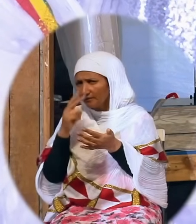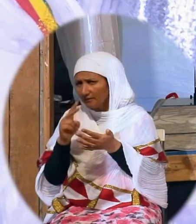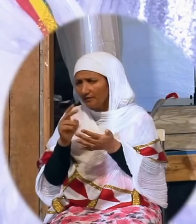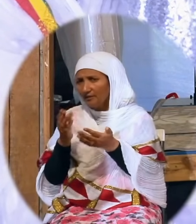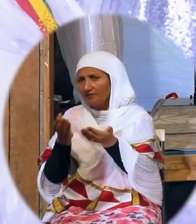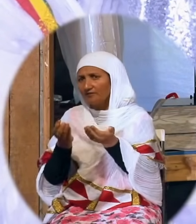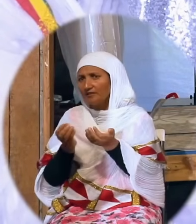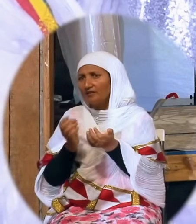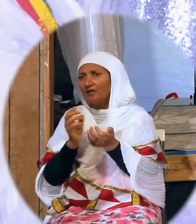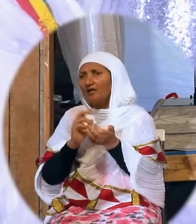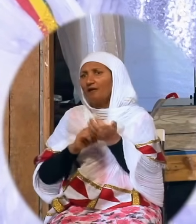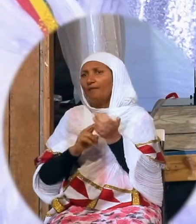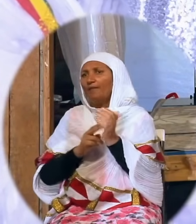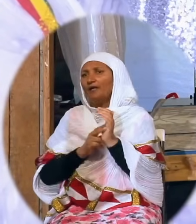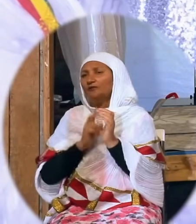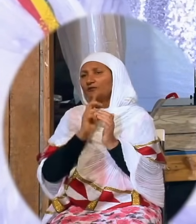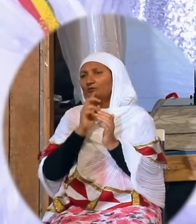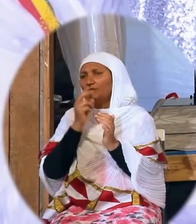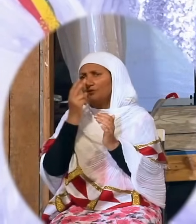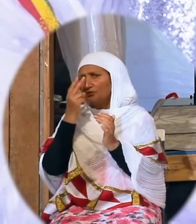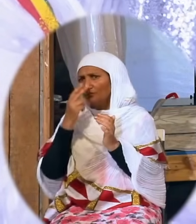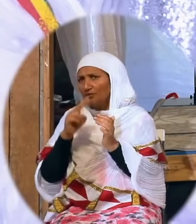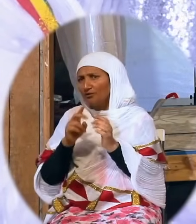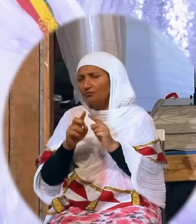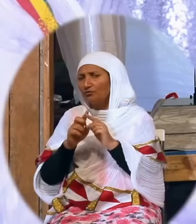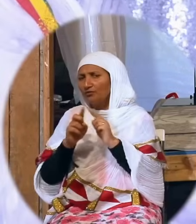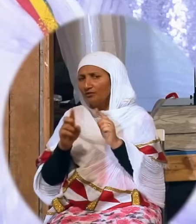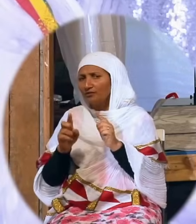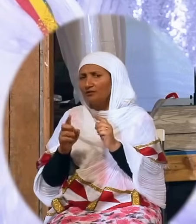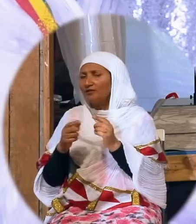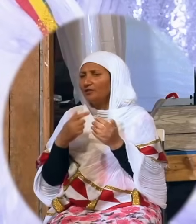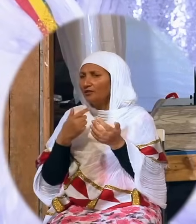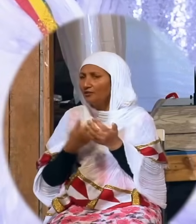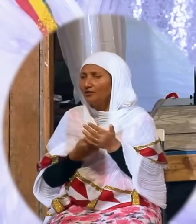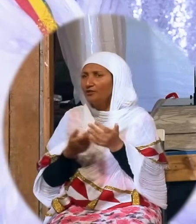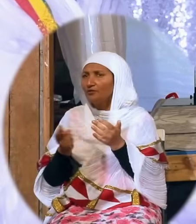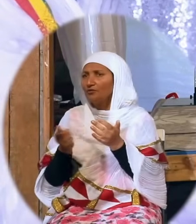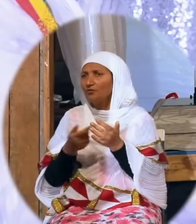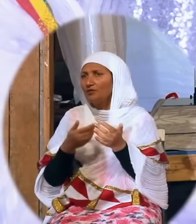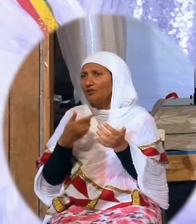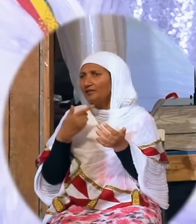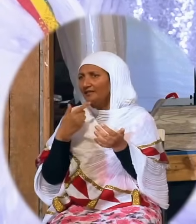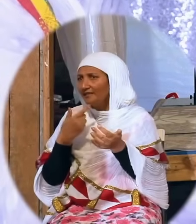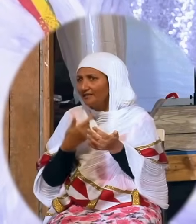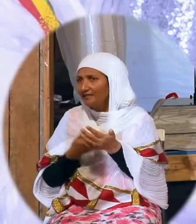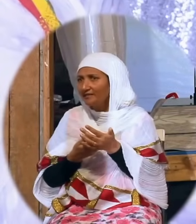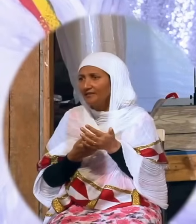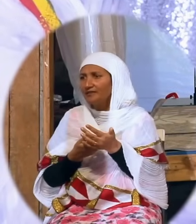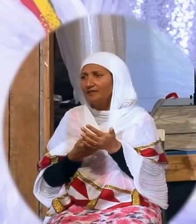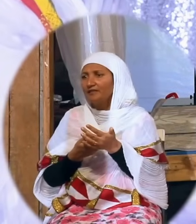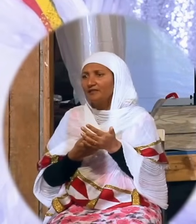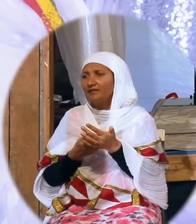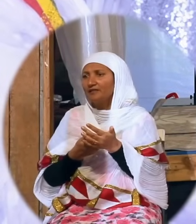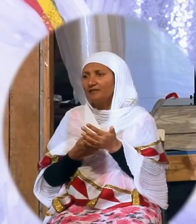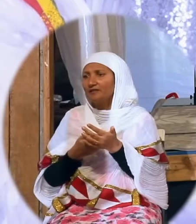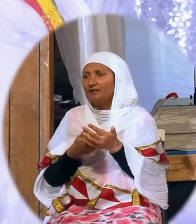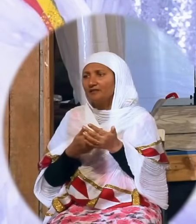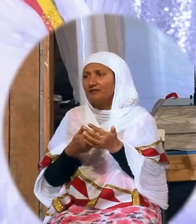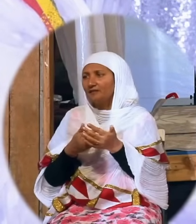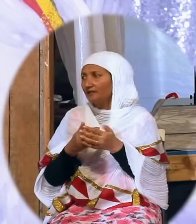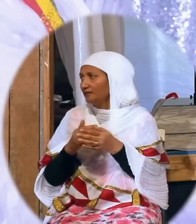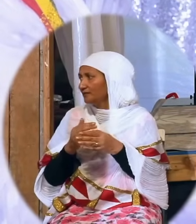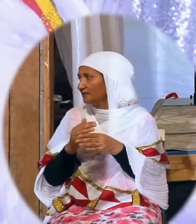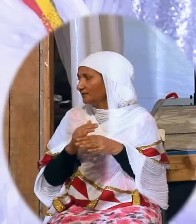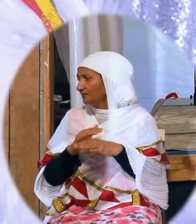ያስፈልጋል ማለት ነው ተመልከቱ ግን ይህም ሲሆን እንደዚህ የማመቻመች አይነት